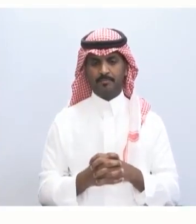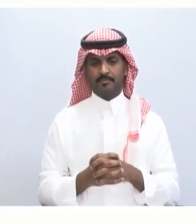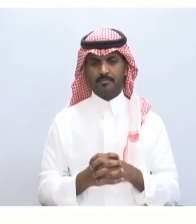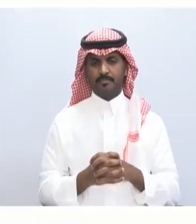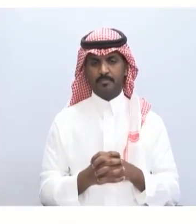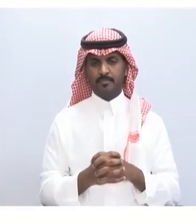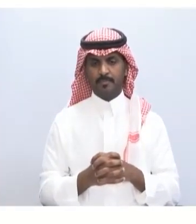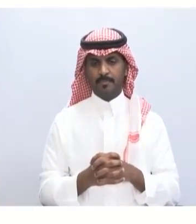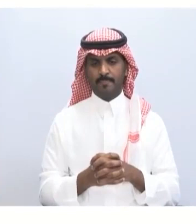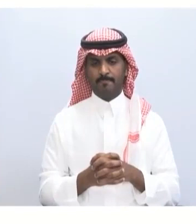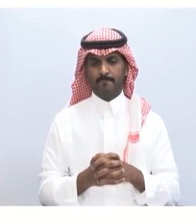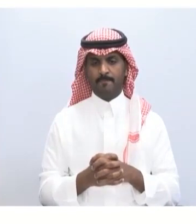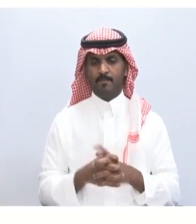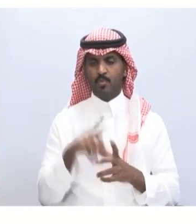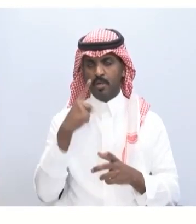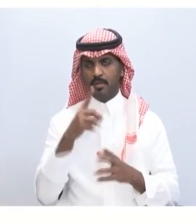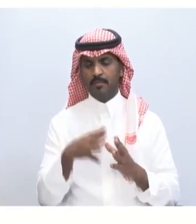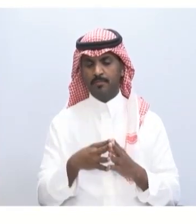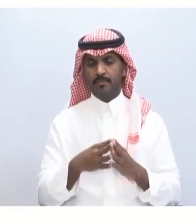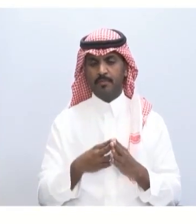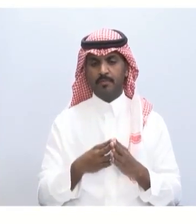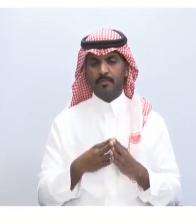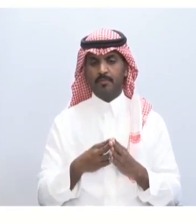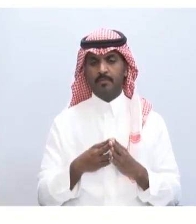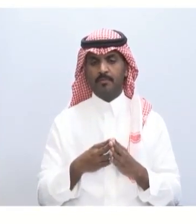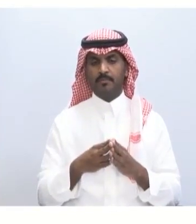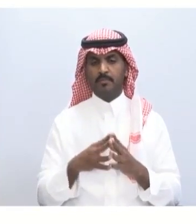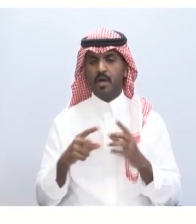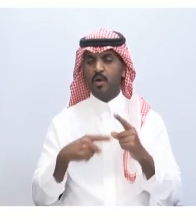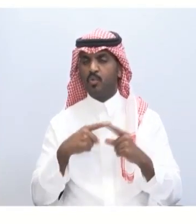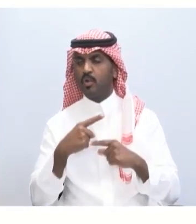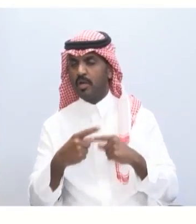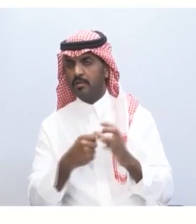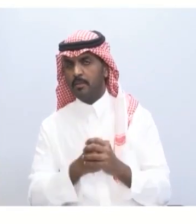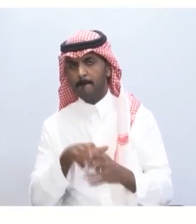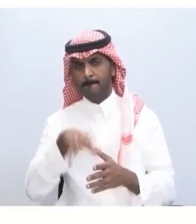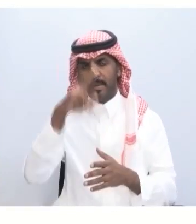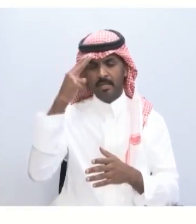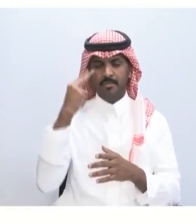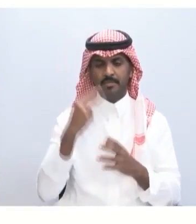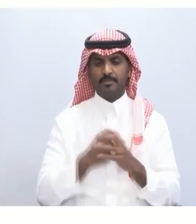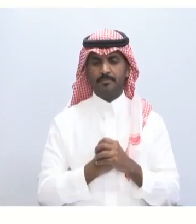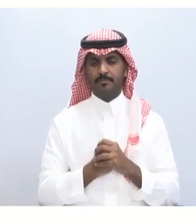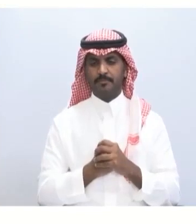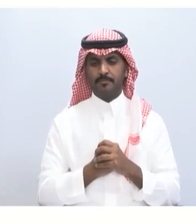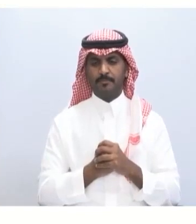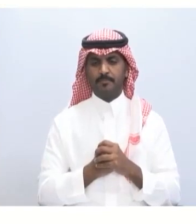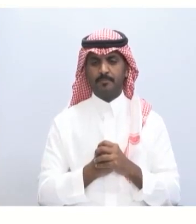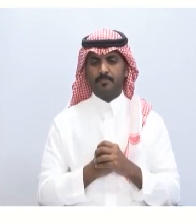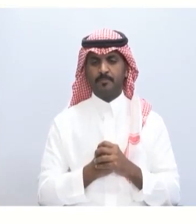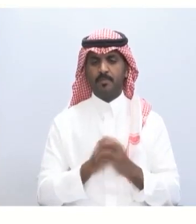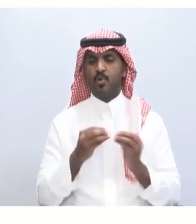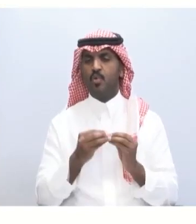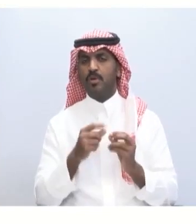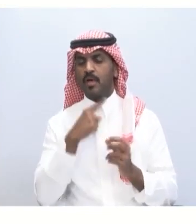الثالثه ايضا نلاحظ ابنائي ايضا التحركات الملك عبد العزيز رحمه الله كما ذكرت لكم وهي باللون